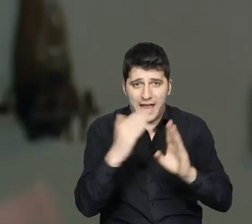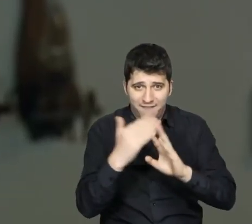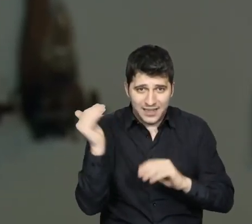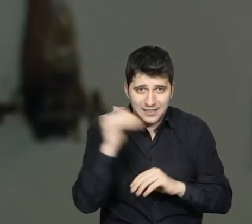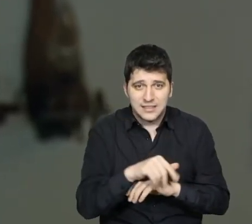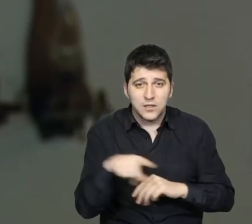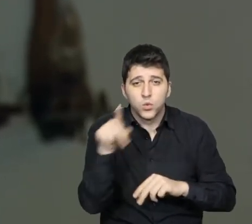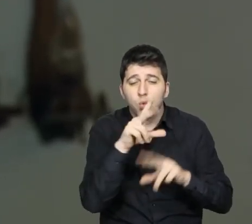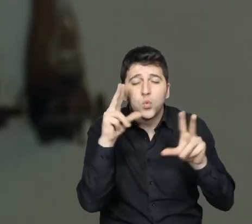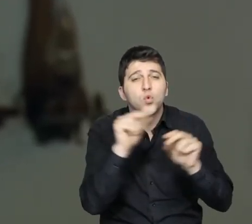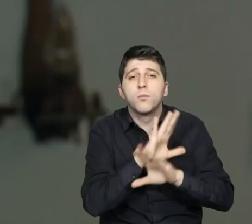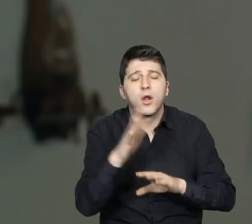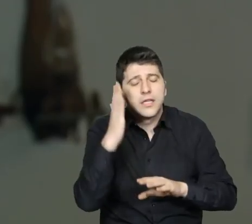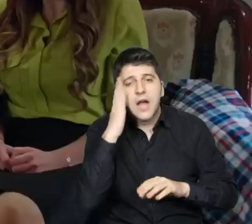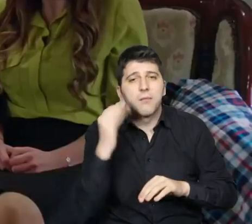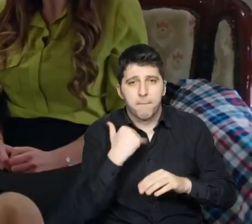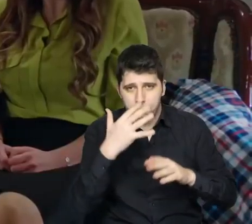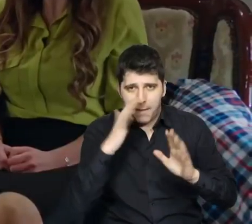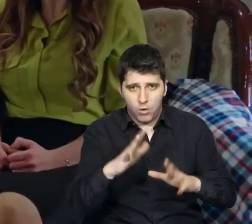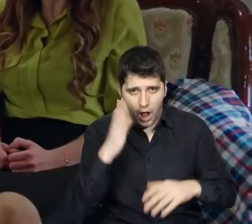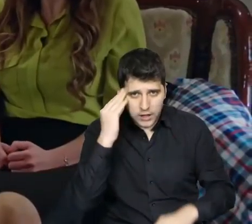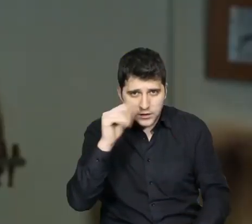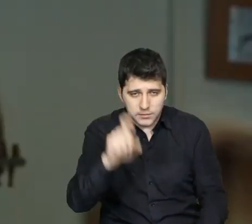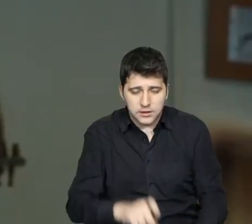kimse uyumuyor, yatmıyor, beni bekliyor. Anlaşıldı mı?